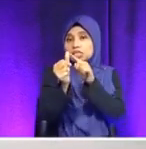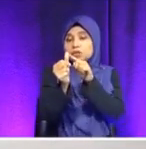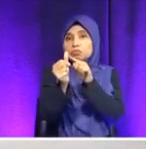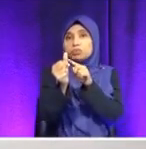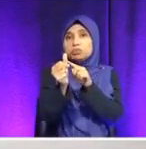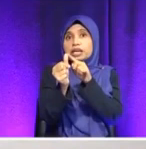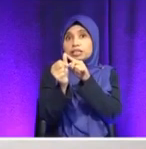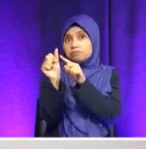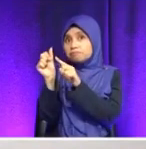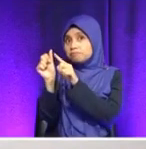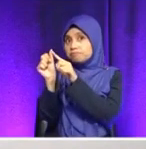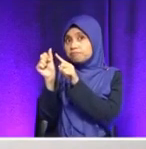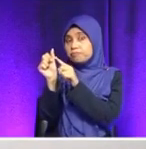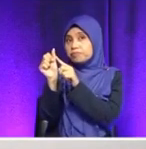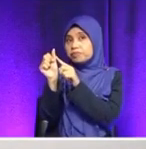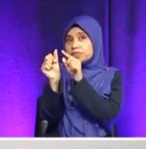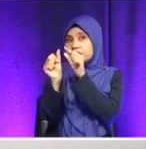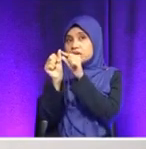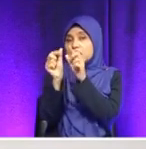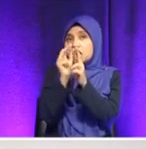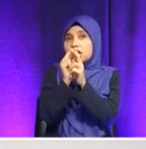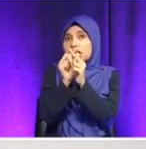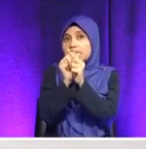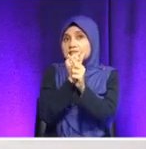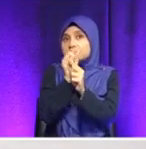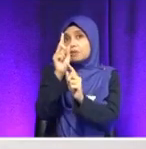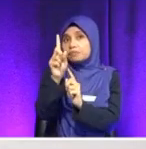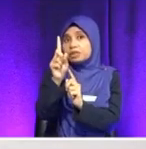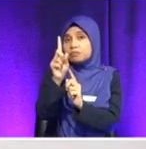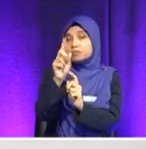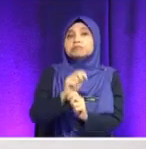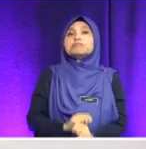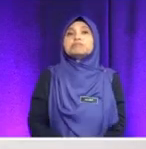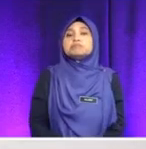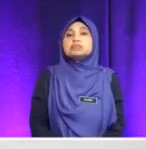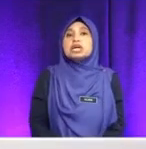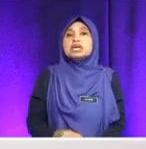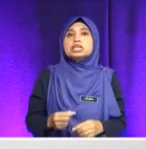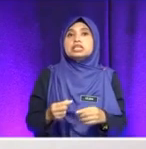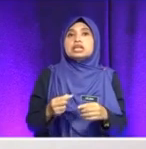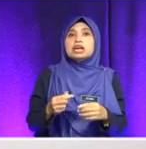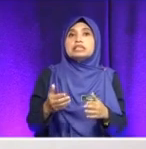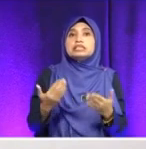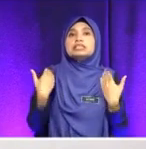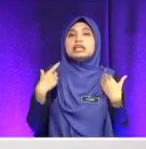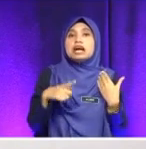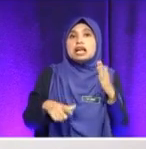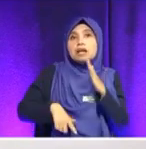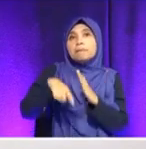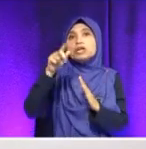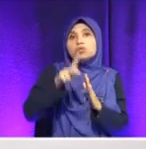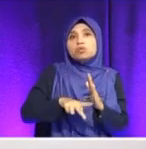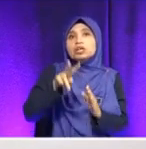hujung ke ni garisan yang pertama. Oh, daripada hujung sampai garisan yang pertama. Ya, dianggap lebih kuranglah